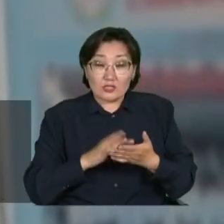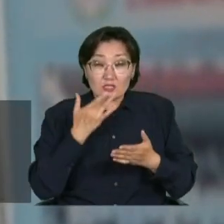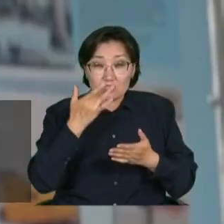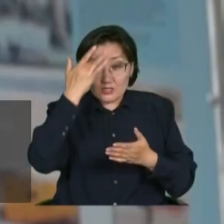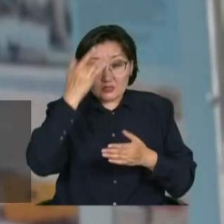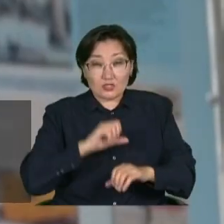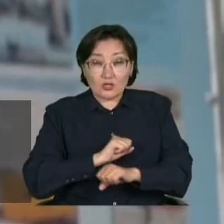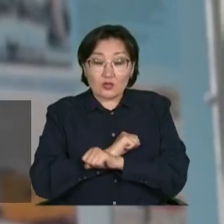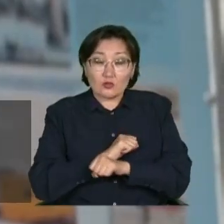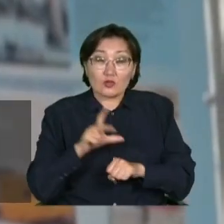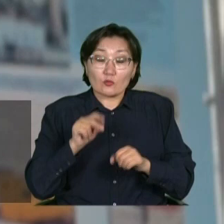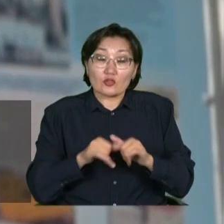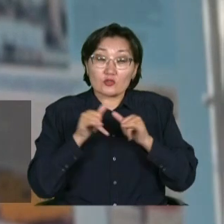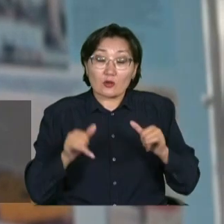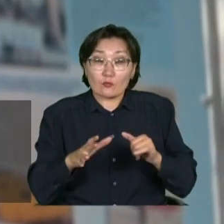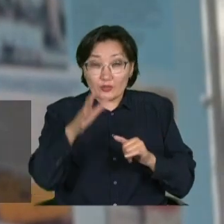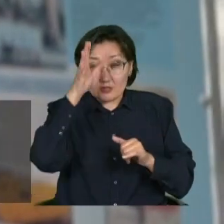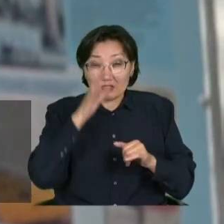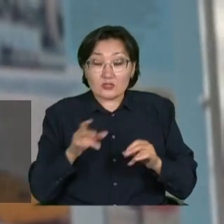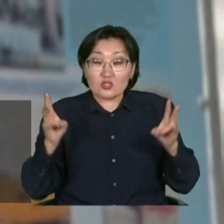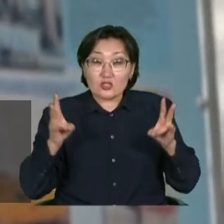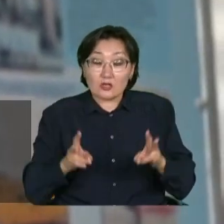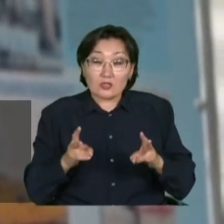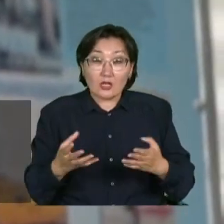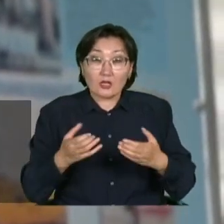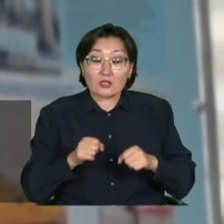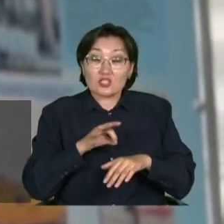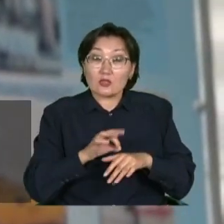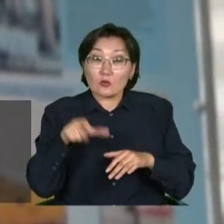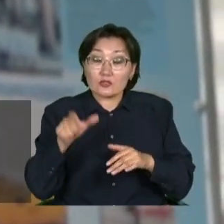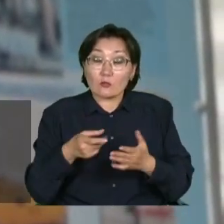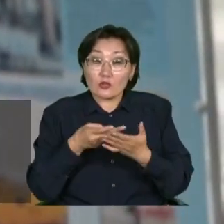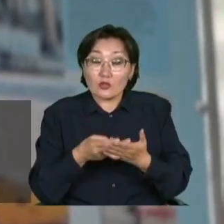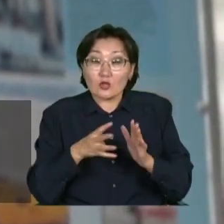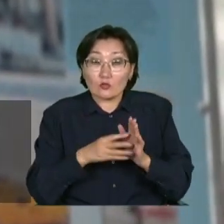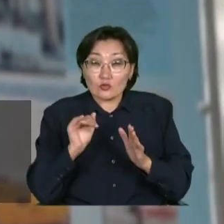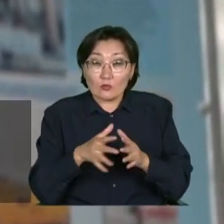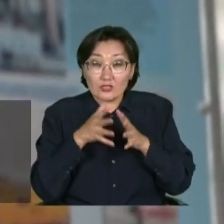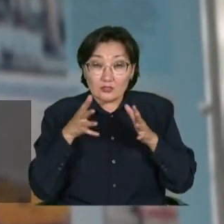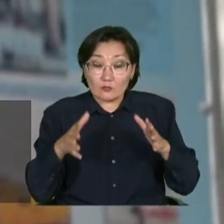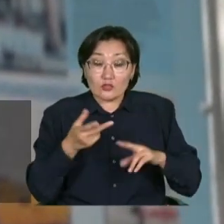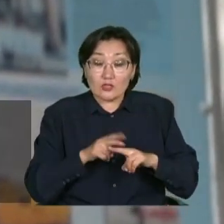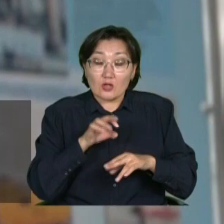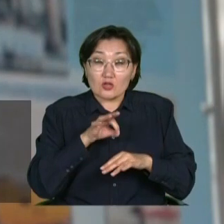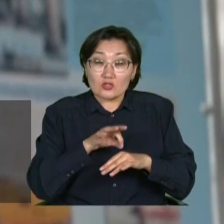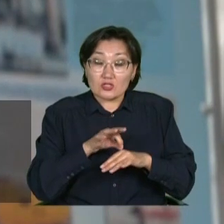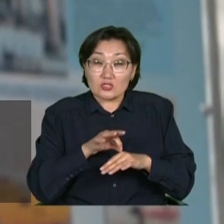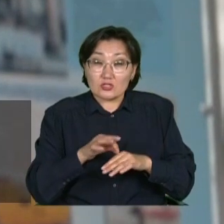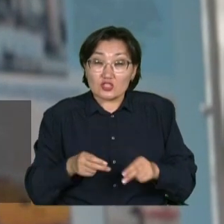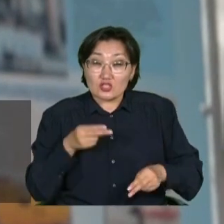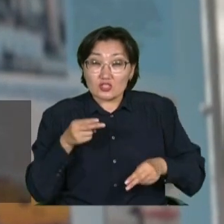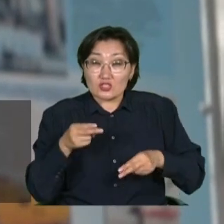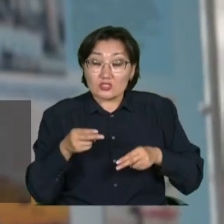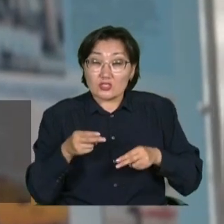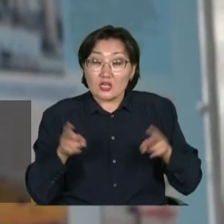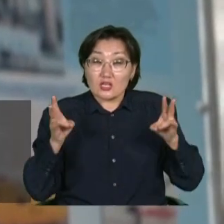каникулда көбейіп жатқаны рас. 5 айда тек жарақатпен келген науқастар саны 9 мыңнан асады осы жарақат бөліміне келген науқастар.